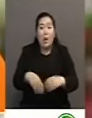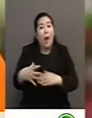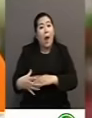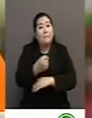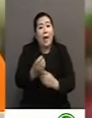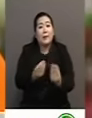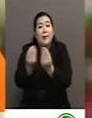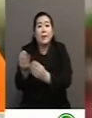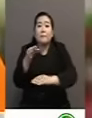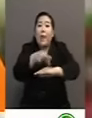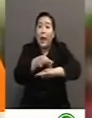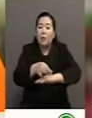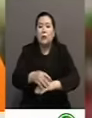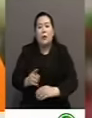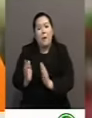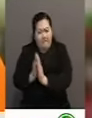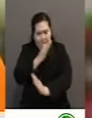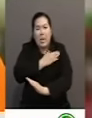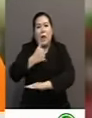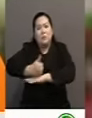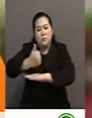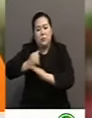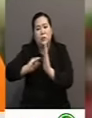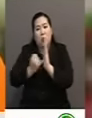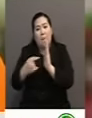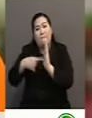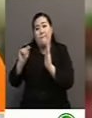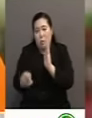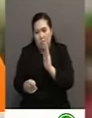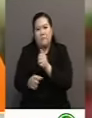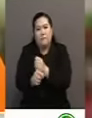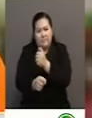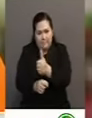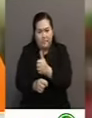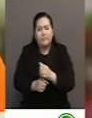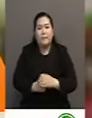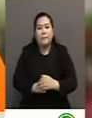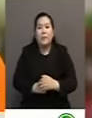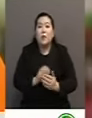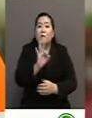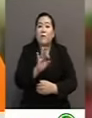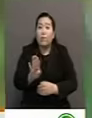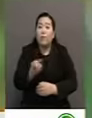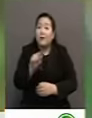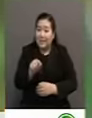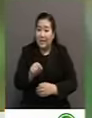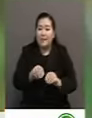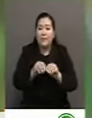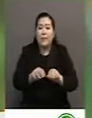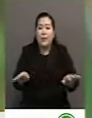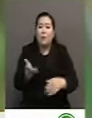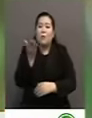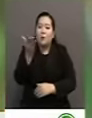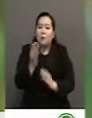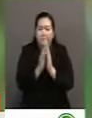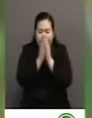จ้าคณะจังหวัดปทุมธานีค่ะใน Facebook นี้นะคะก็มีการชี้แจงโดยคุณไพศาลได้บอกว่าขออาราธนาพระเ